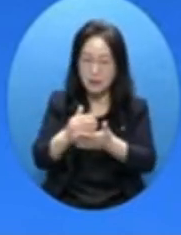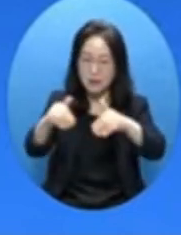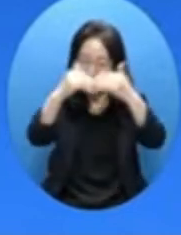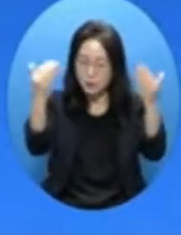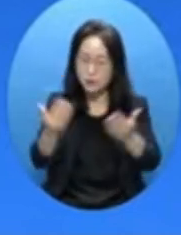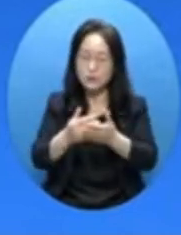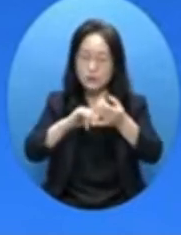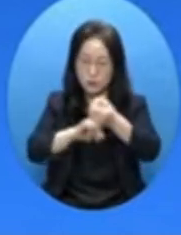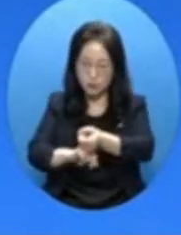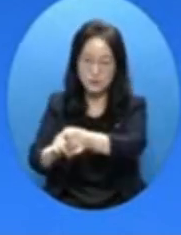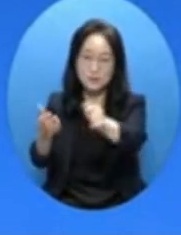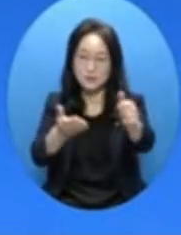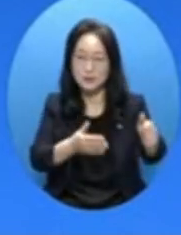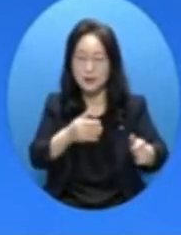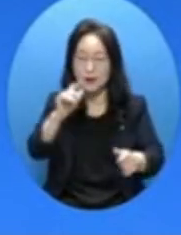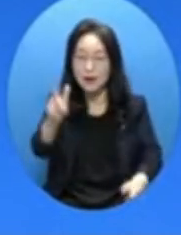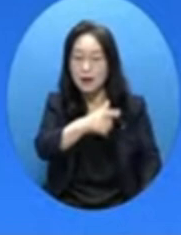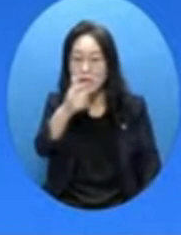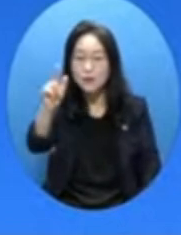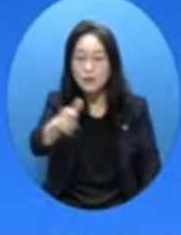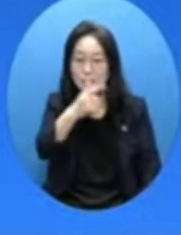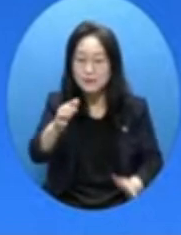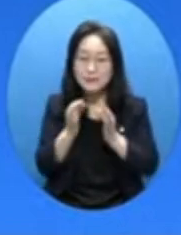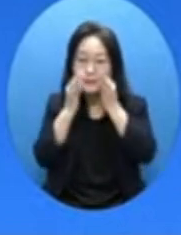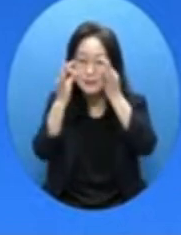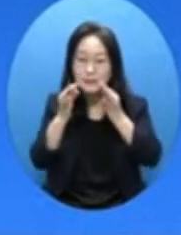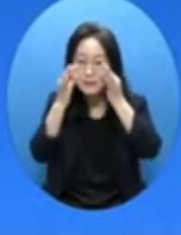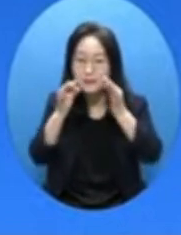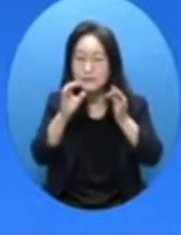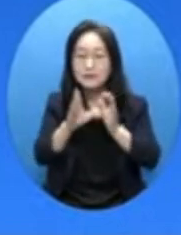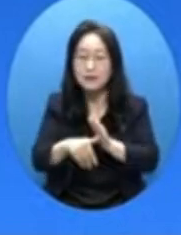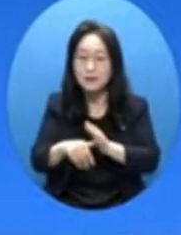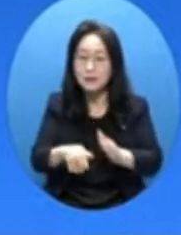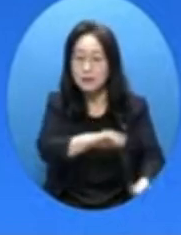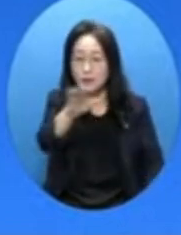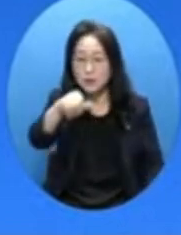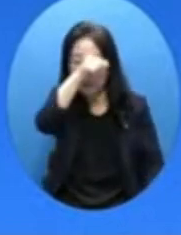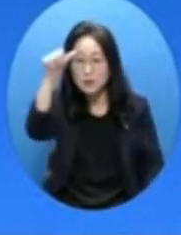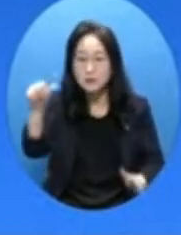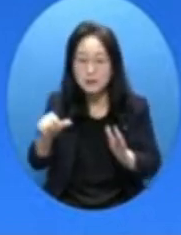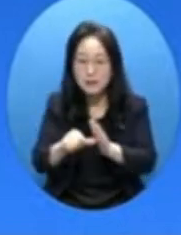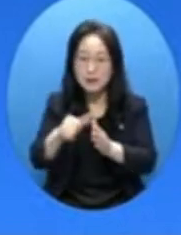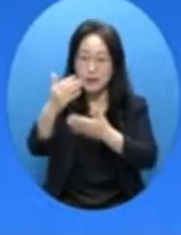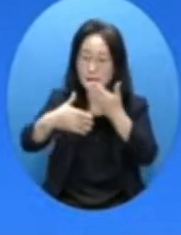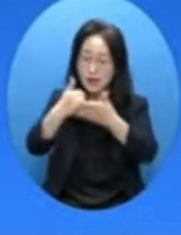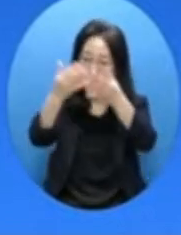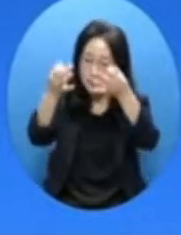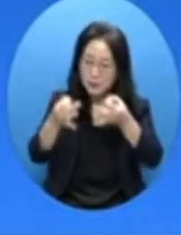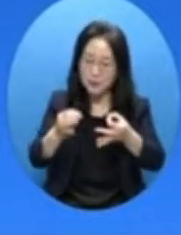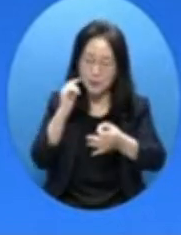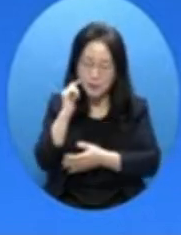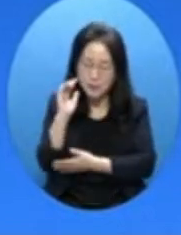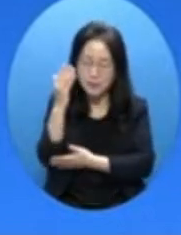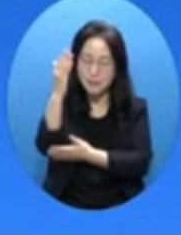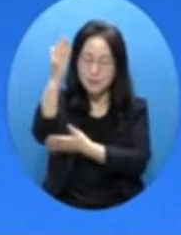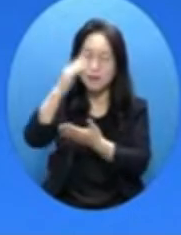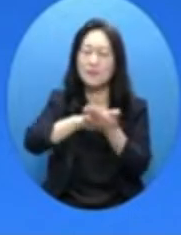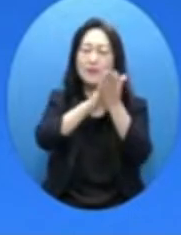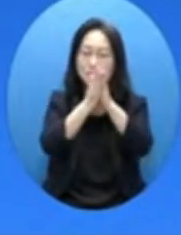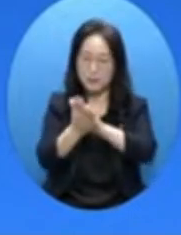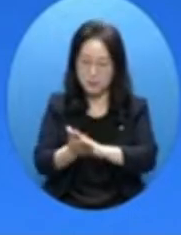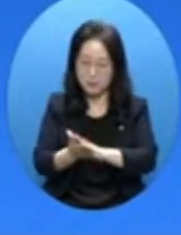할 것입니다. 하루하루 최선을 다해 살아갈 때 우리의 일생이 하나님 앞에서 영광스러운 일생으로 변화되는